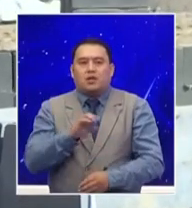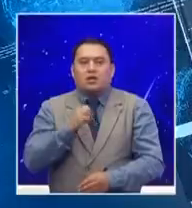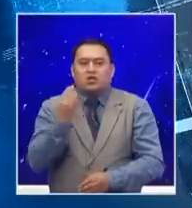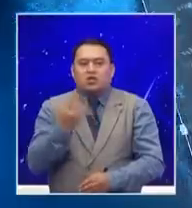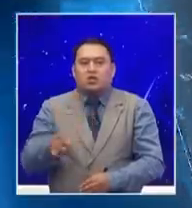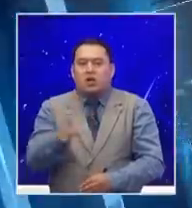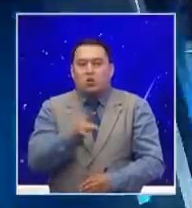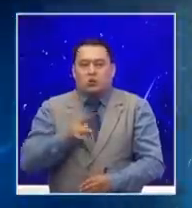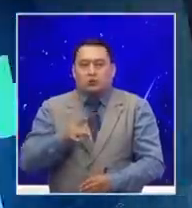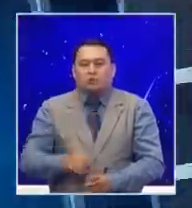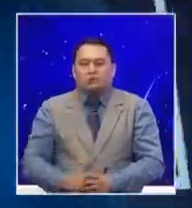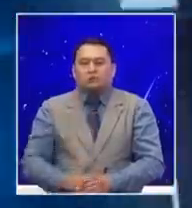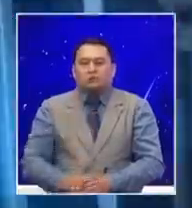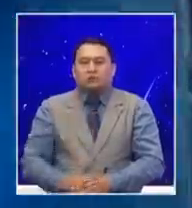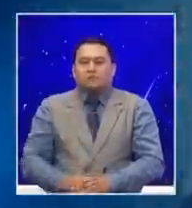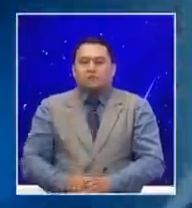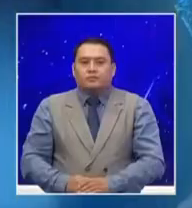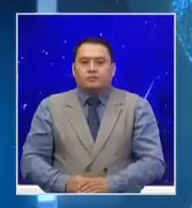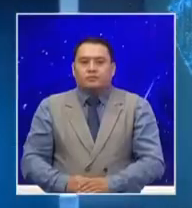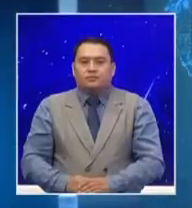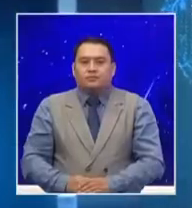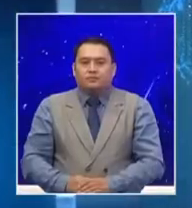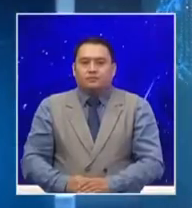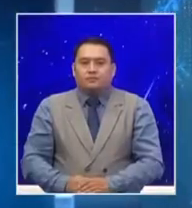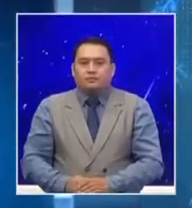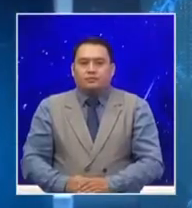район. Дамир Анидов, Ержан Дисен, телеканал ЖЦУ.